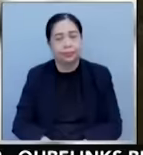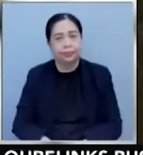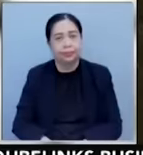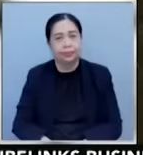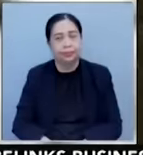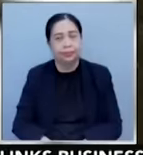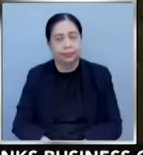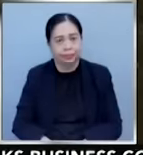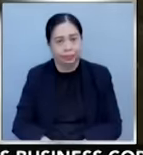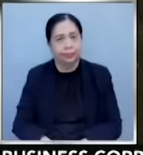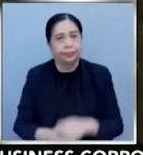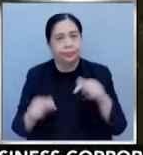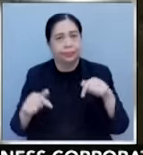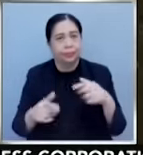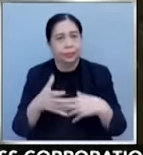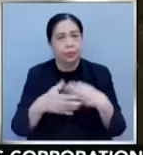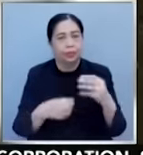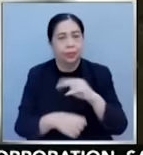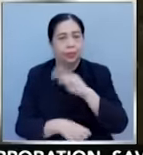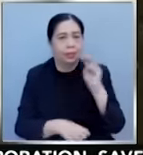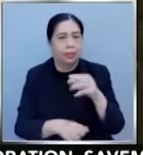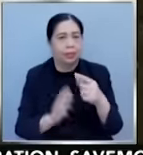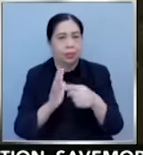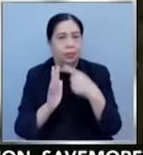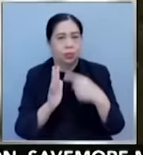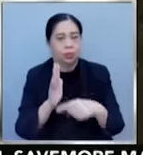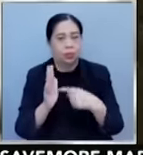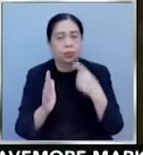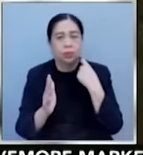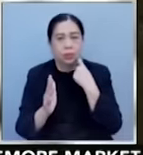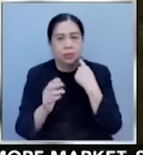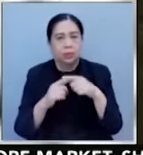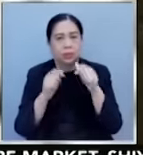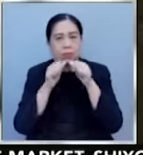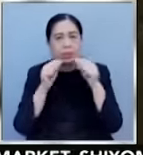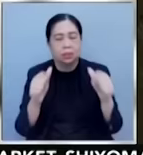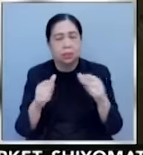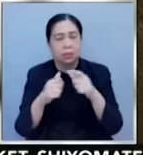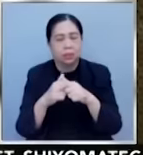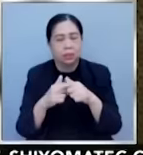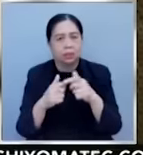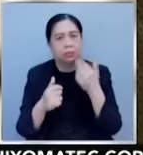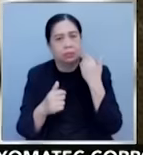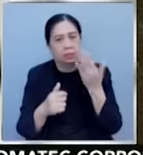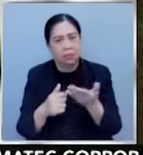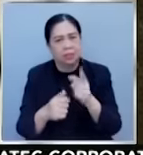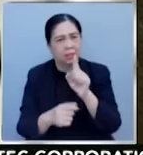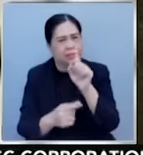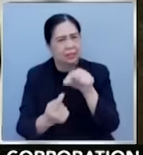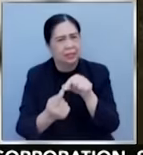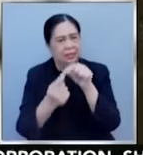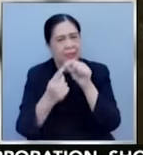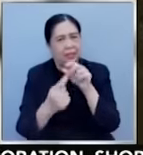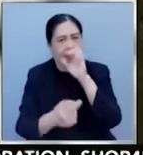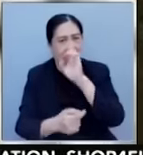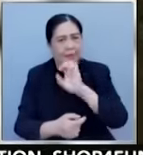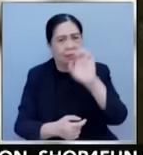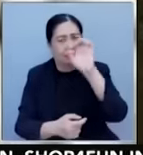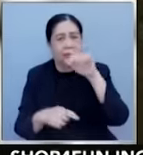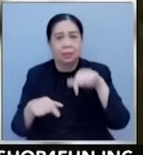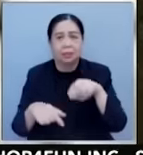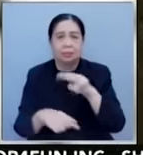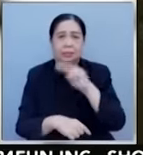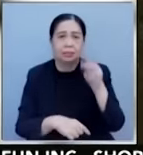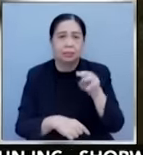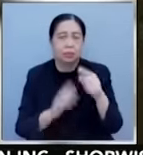Narito nga tayo sa labas ng Manila Zoo kung saan kani-kanina lamang ay anunsyo ang pagkamatay ni Maali, ang kaisa-isang elepante dito sa Manila Zoo. Alas